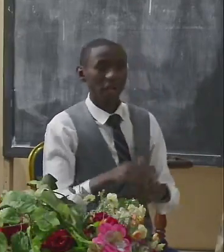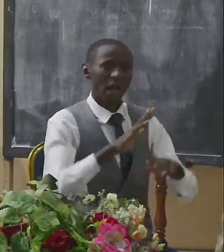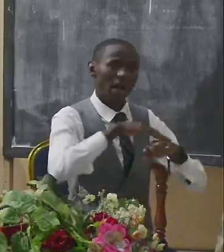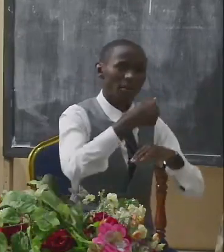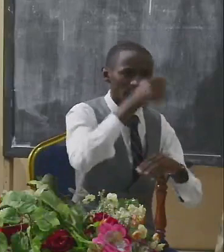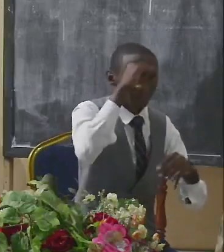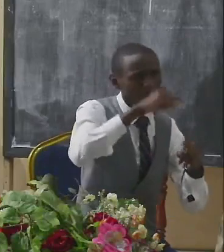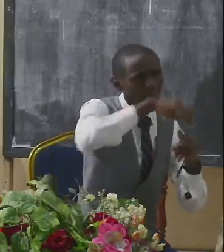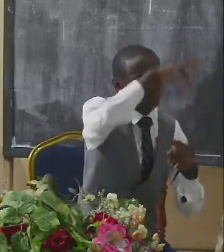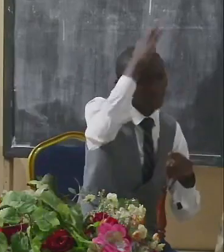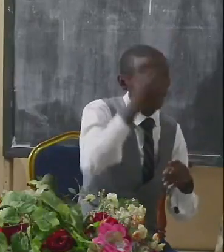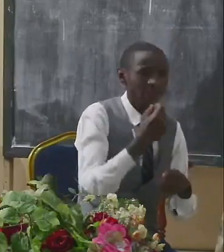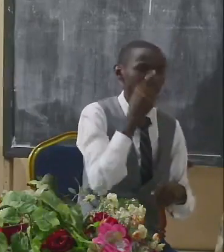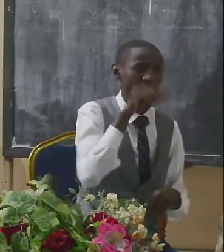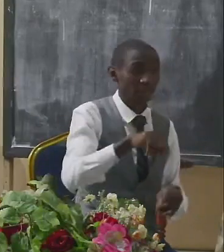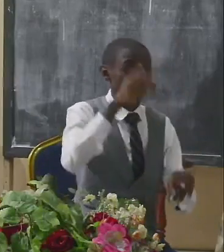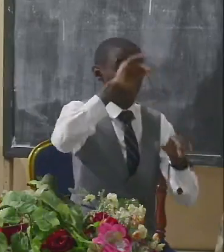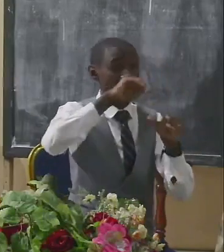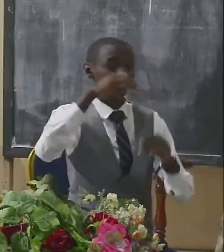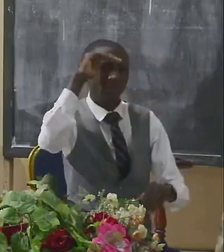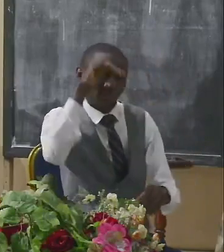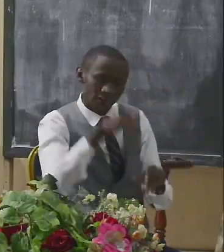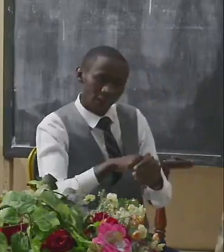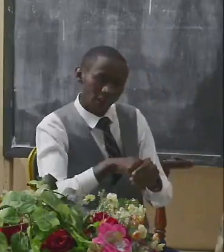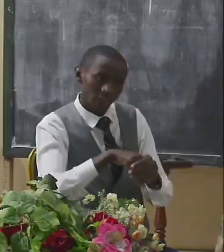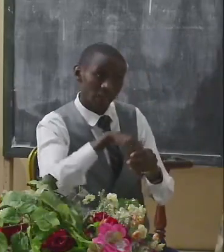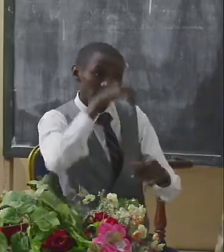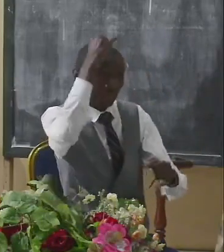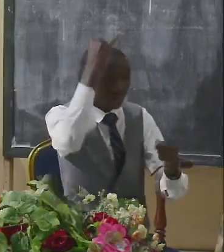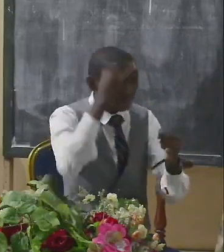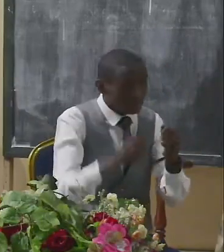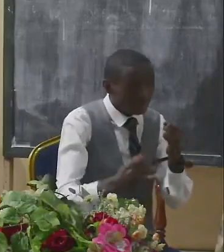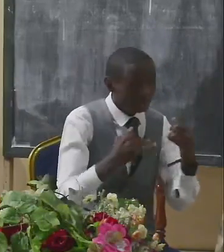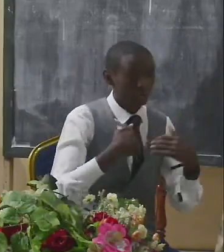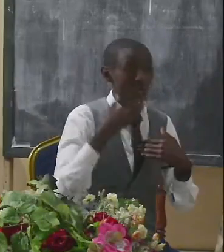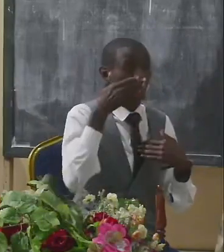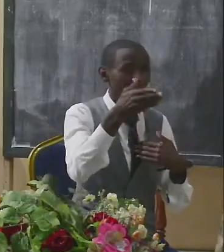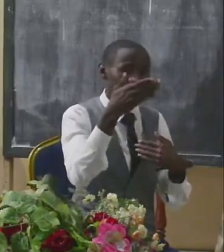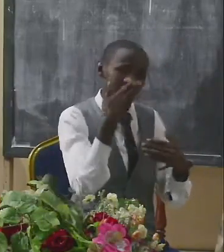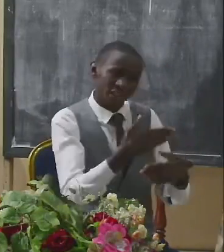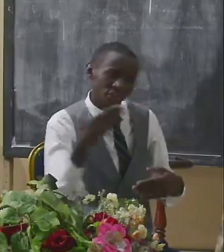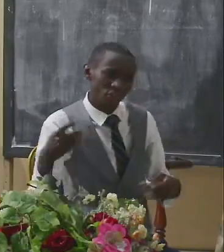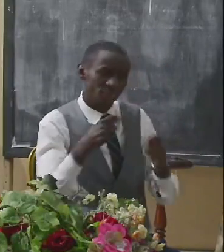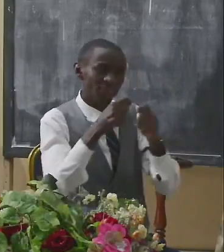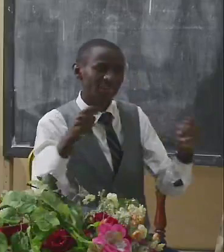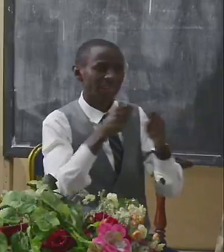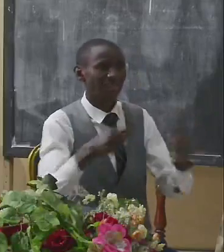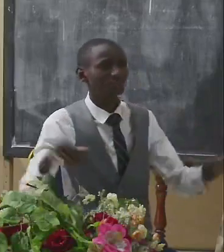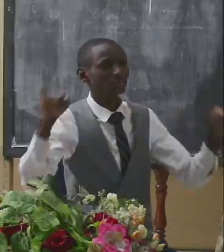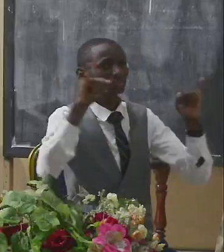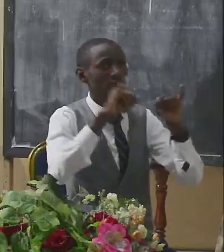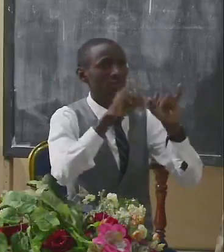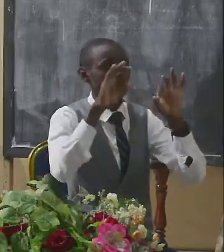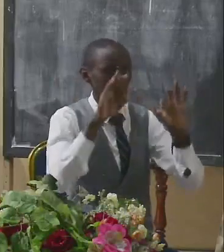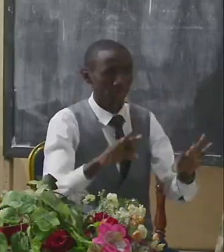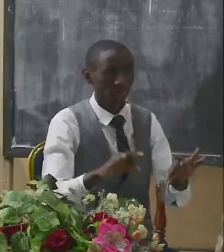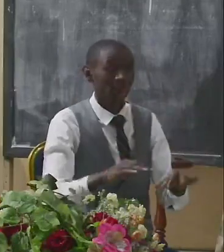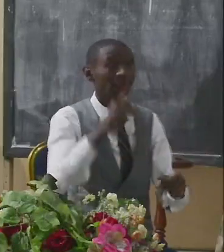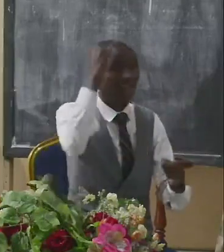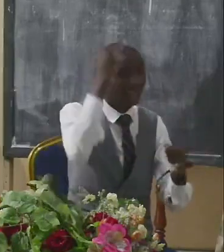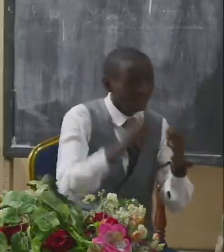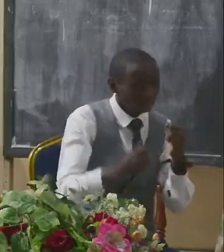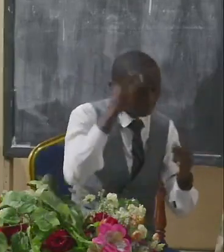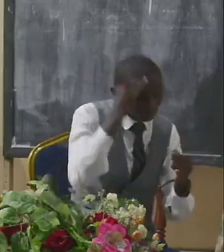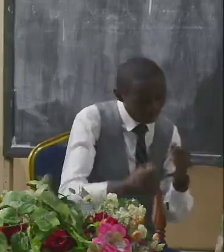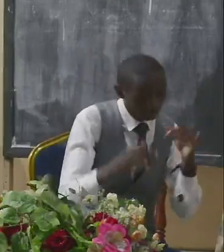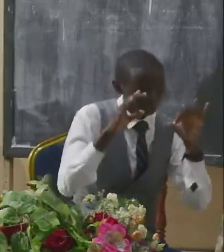ya mwezi wa kwanza mwaka 2000. En tout dernier il s'agira du traité principal. Anasema kumwisho mwisho sasa itahusu ile mapatano.